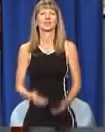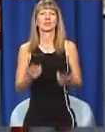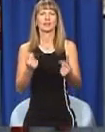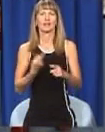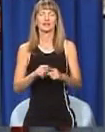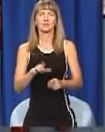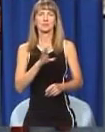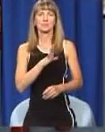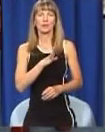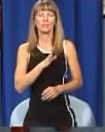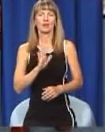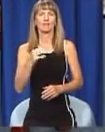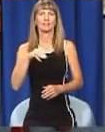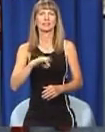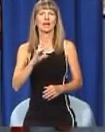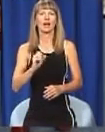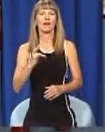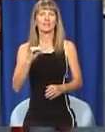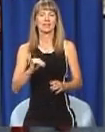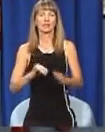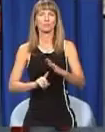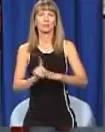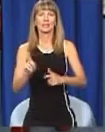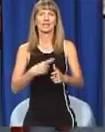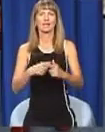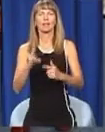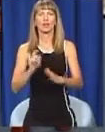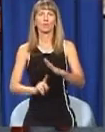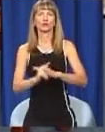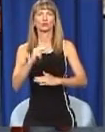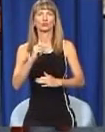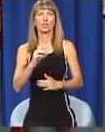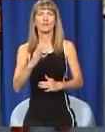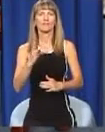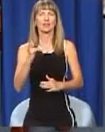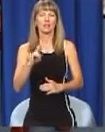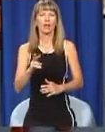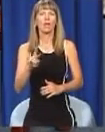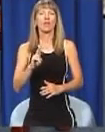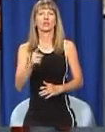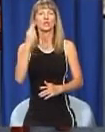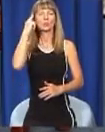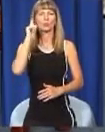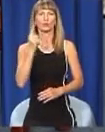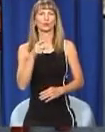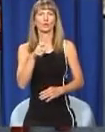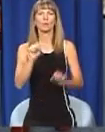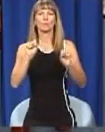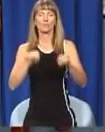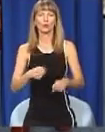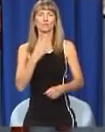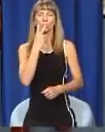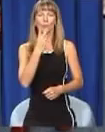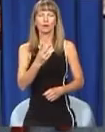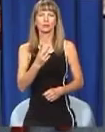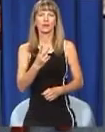це буває в травні місяці або на початку червня. І як ти гадаєш, чому їх можна